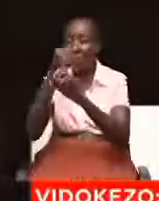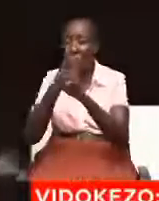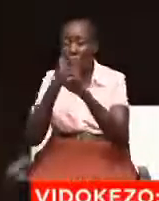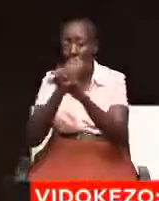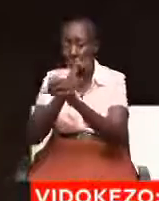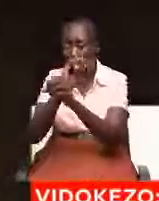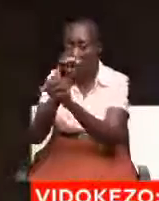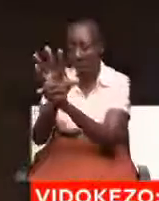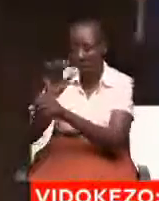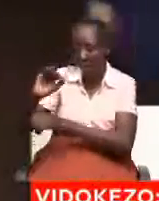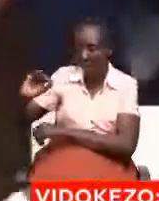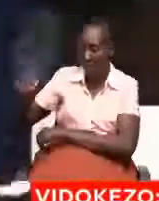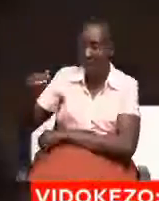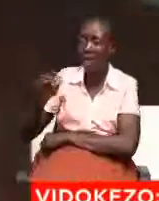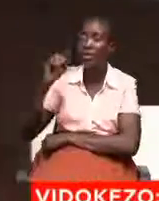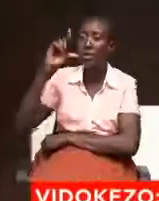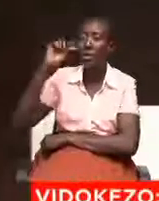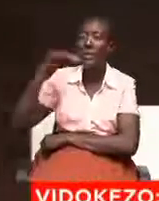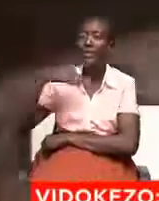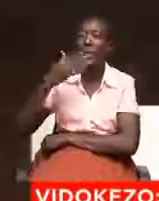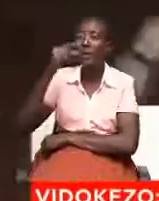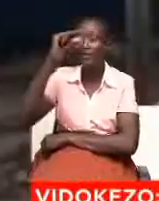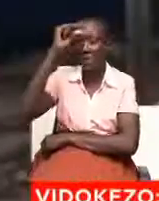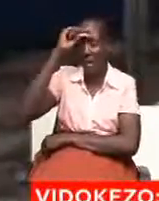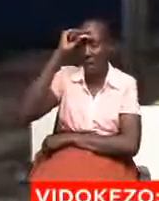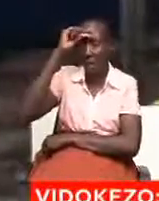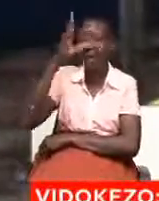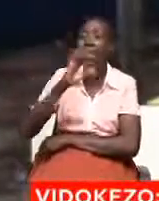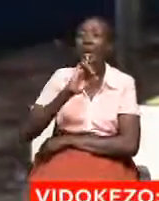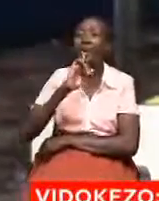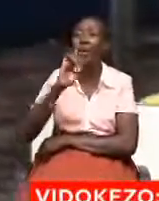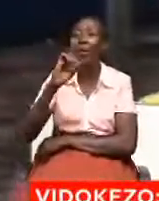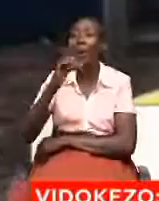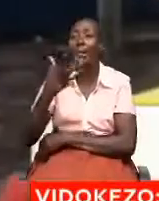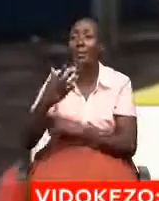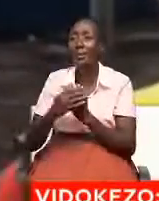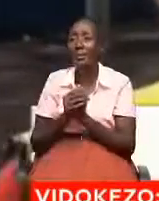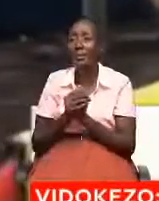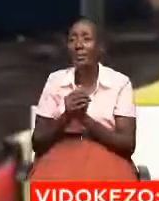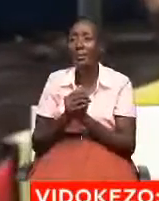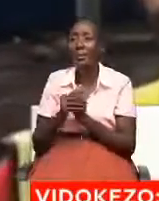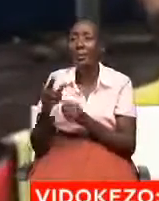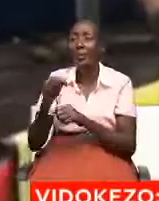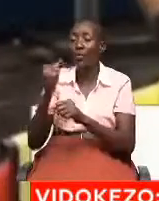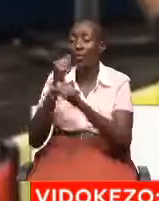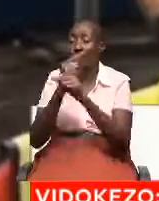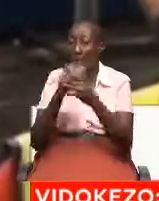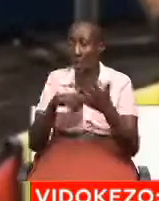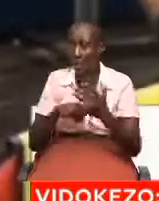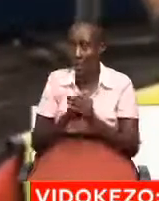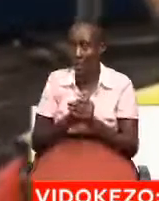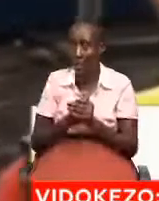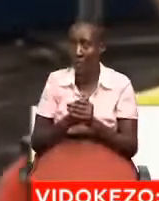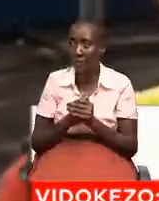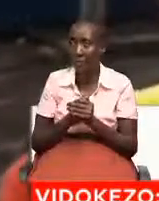ya Mombasa baada ya amri ya gavana Ali Hassan Joho. And what we are trying to do is because